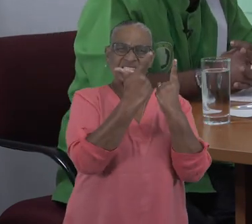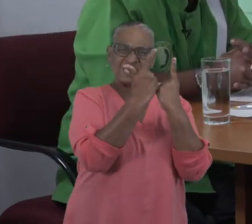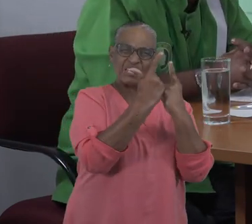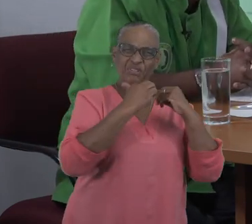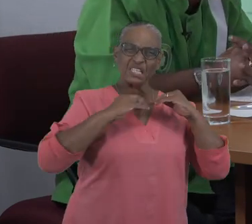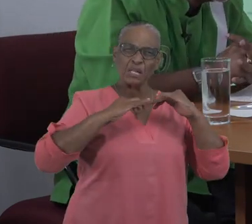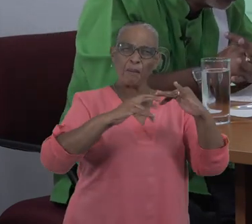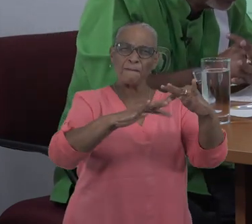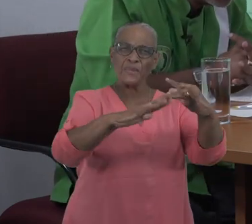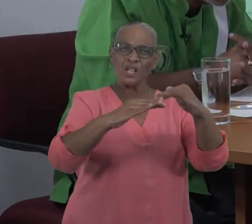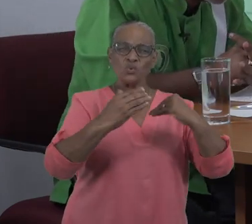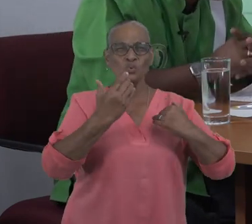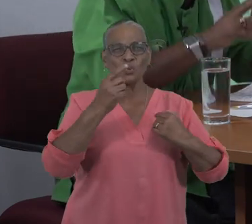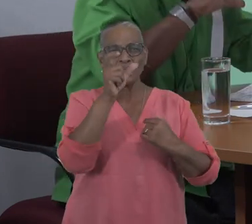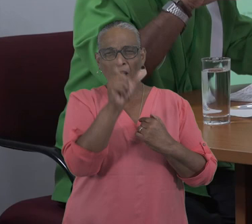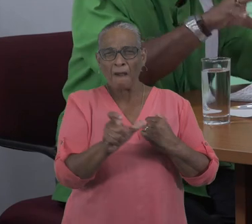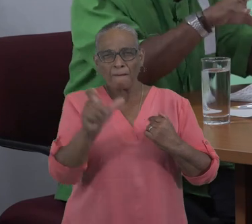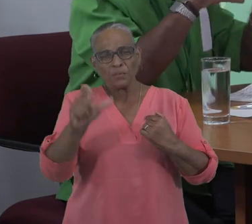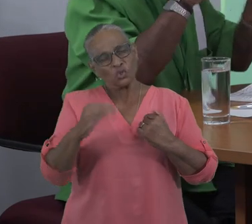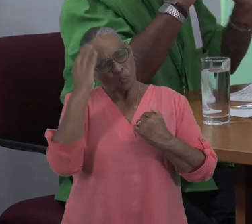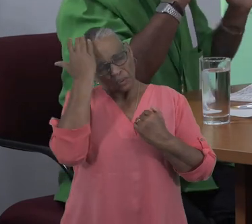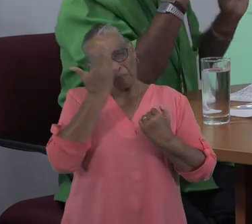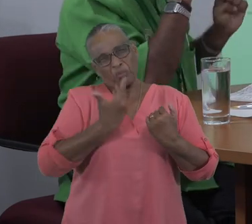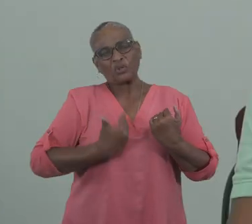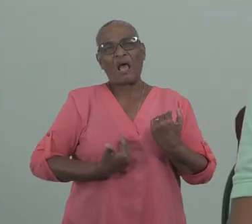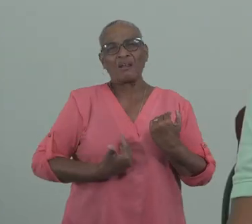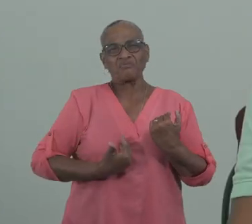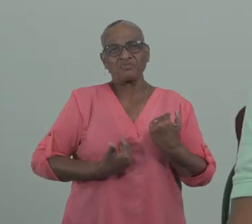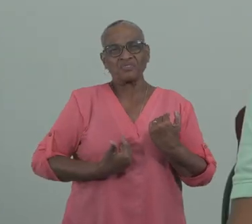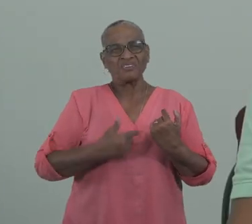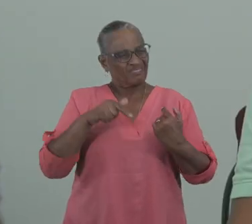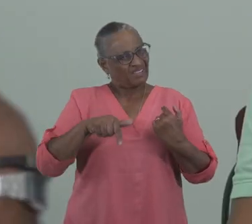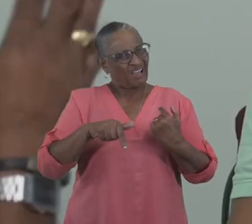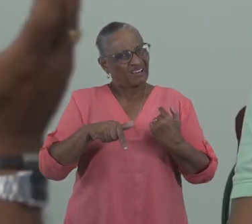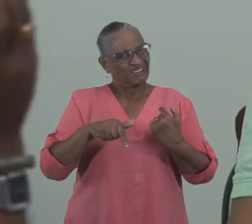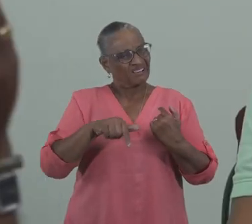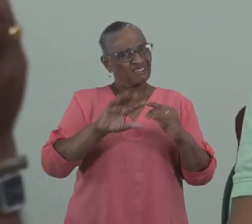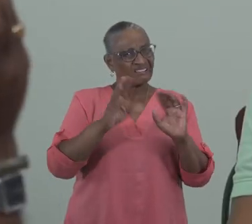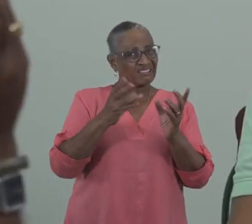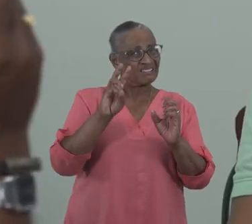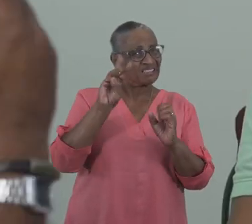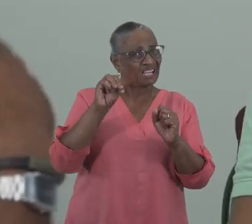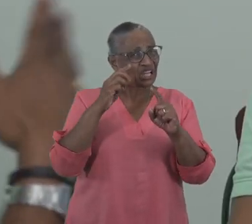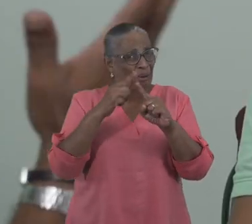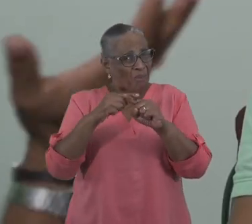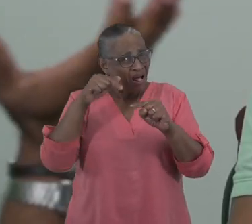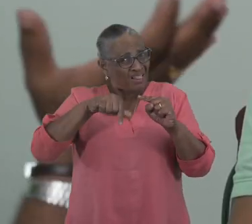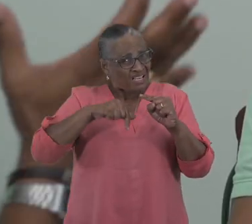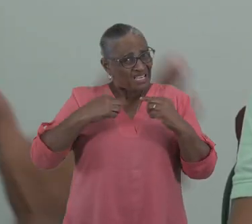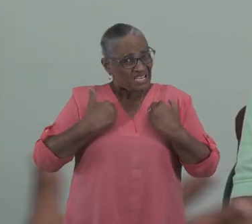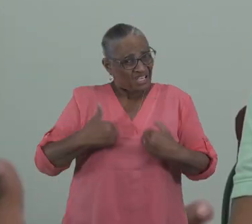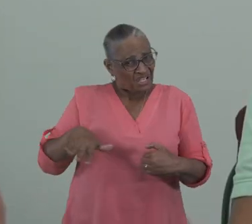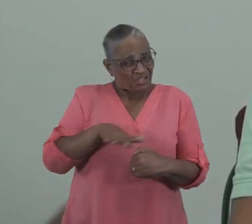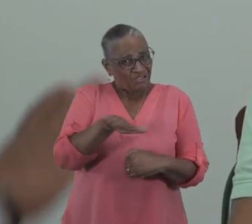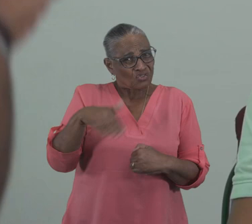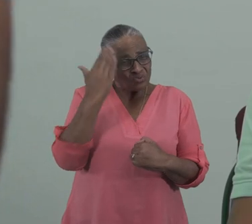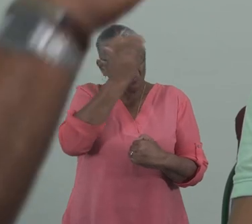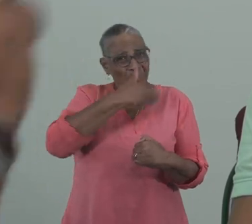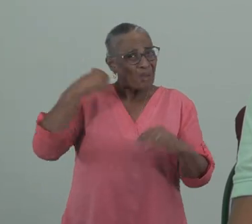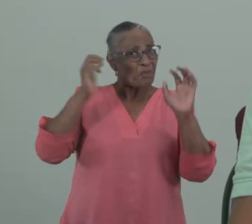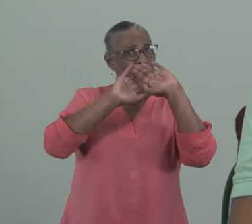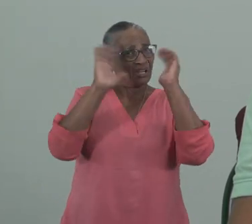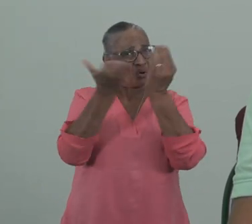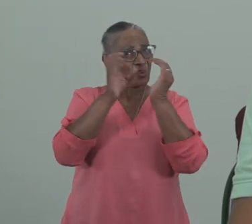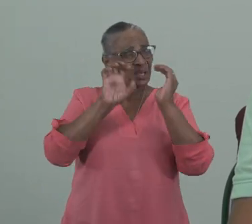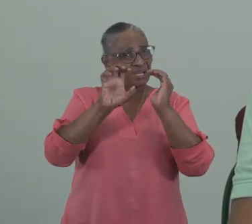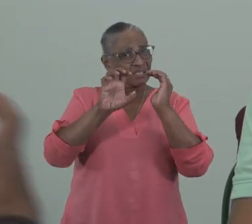ongeveer 17 miljoen gevallen van beroerte ik kom voor. Is bijna alweer maar ze er dan. 30 maal de bevolking staat dan, maar dat is